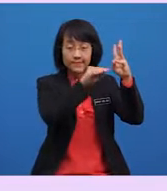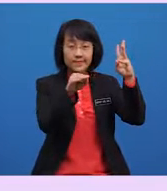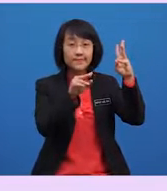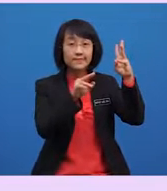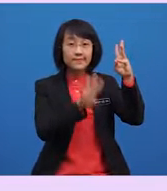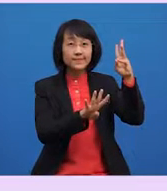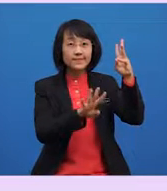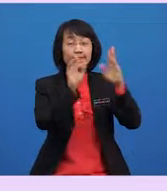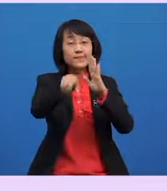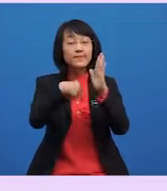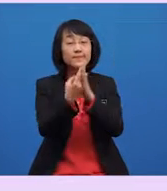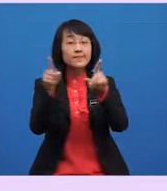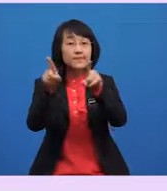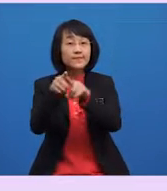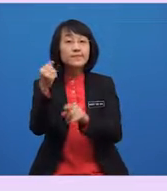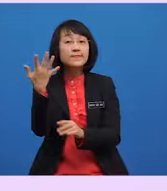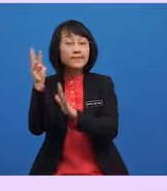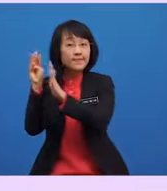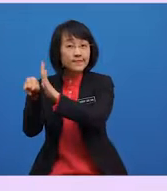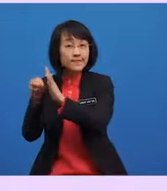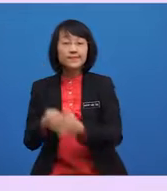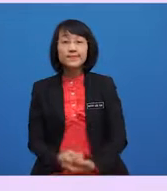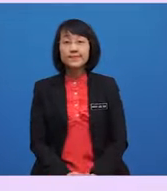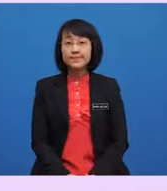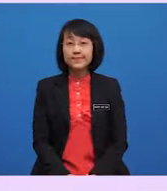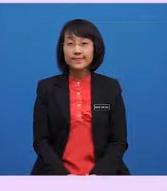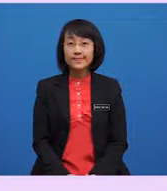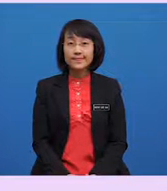6/1/4 jam sama dengan berapa minit?